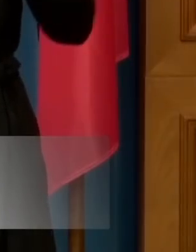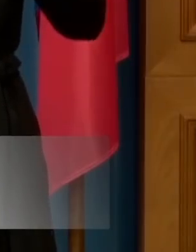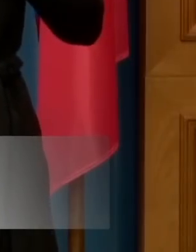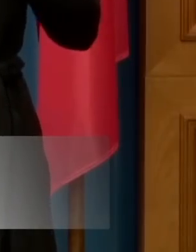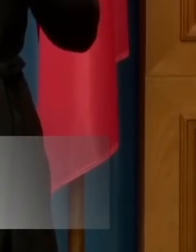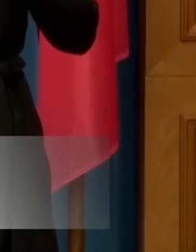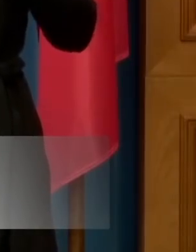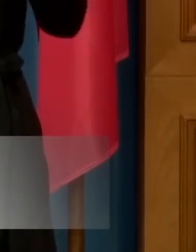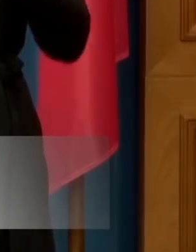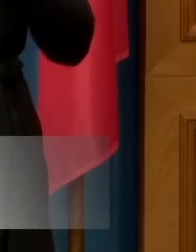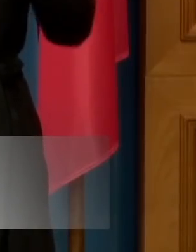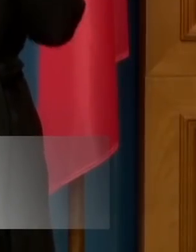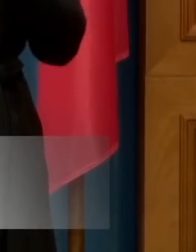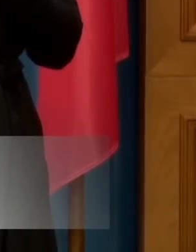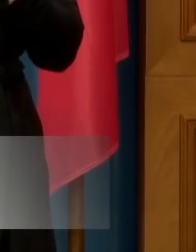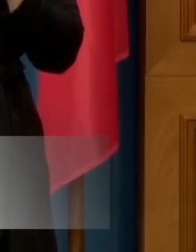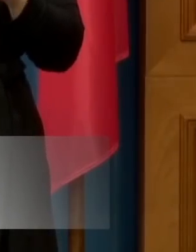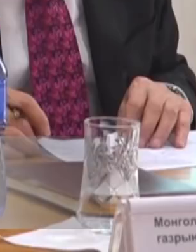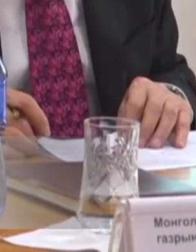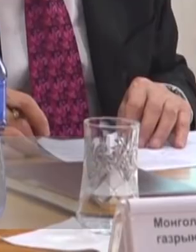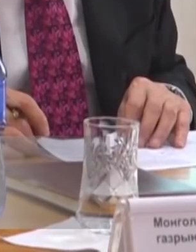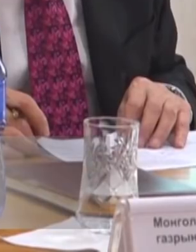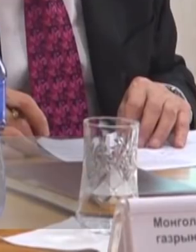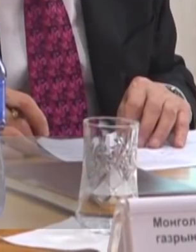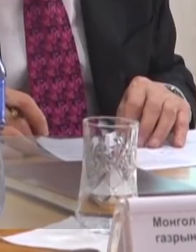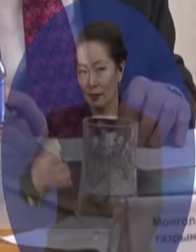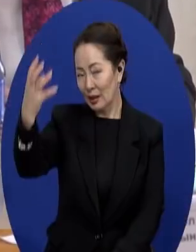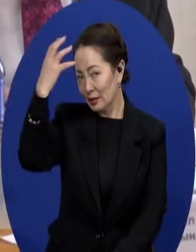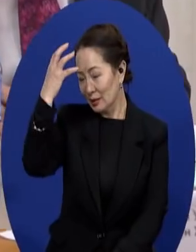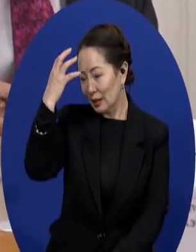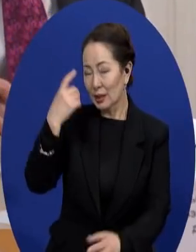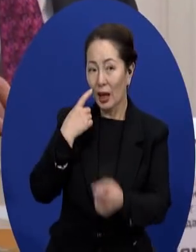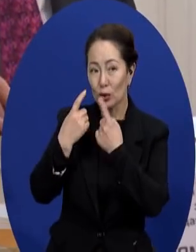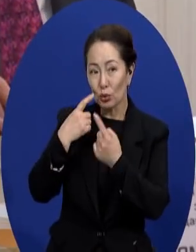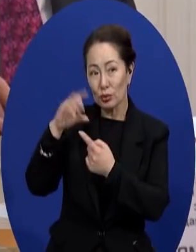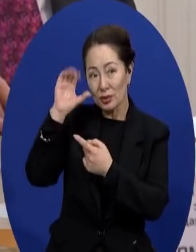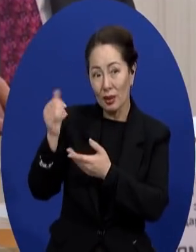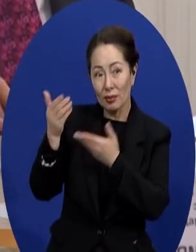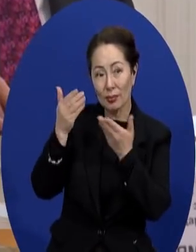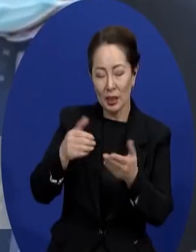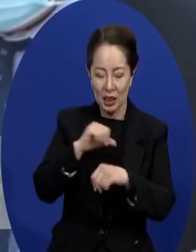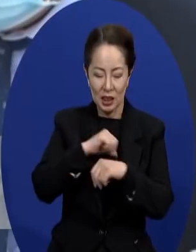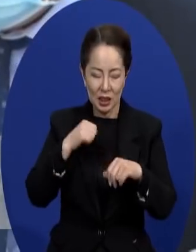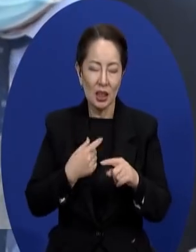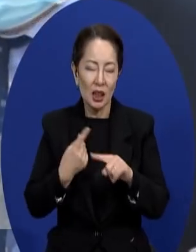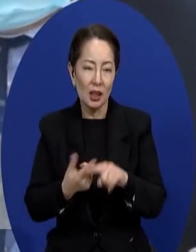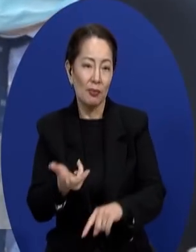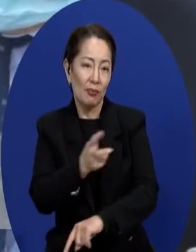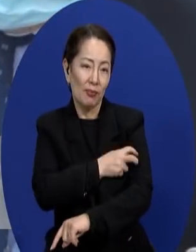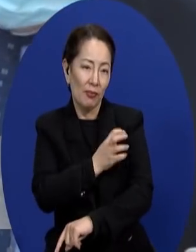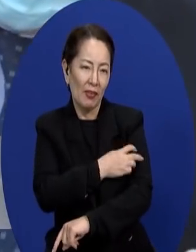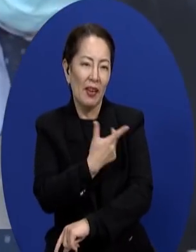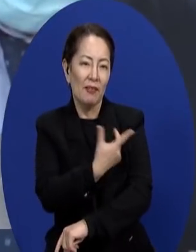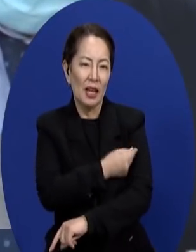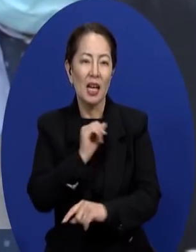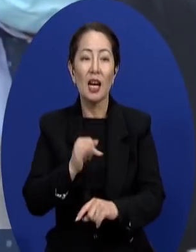танилцуулж шийдвэрлэх үүргийг холбогдох сайд нарт төгсөн байгаа. Засгийн газрын хуралдаанаар иргэдийн вакцины нэмэлт тунд хамруулах ажлыг идэвхжүүлэх асуудлаар